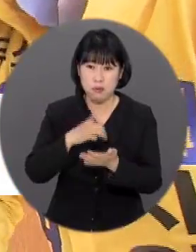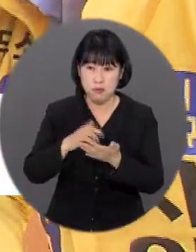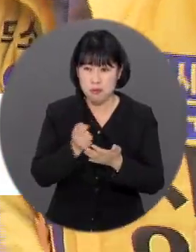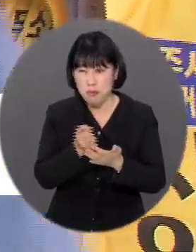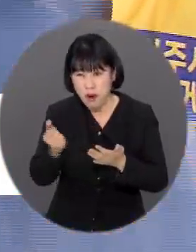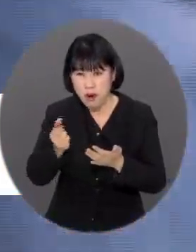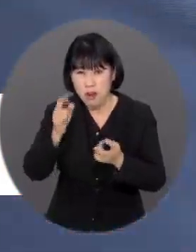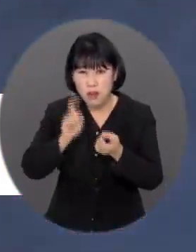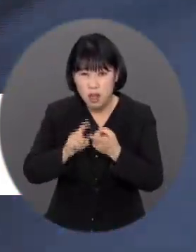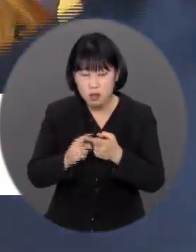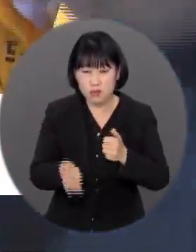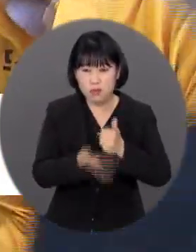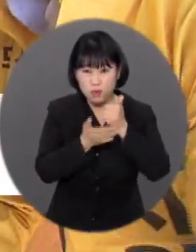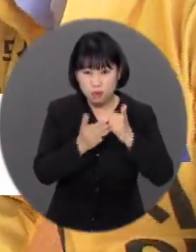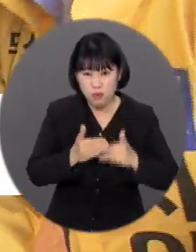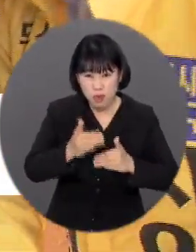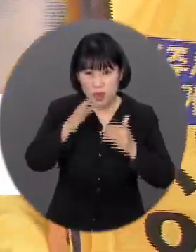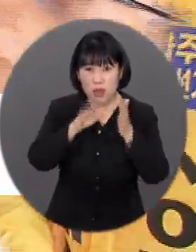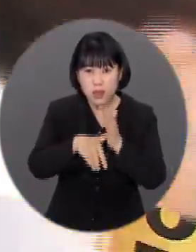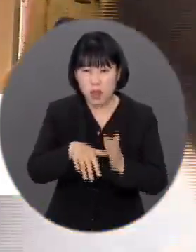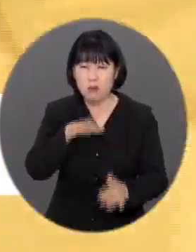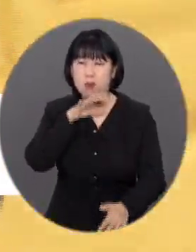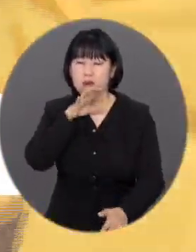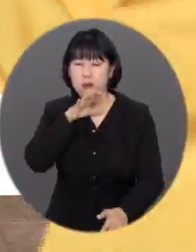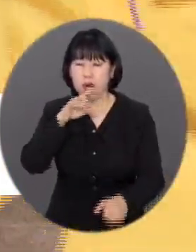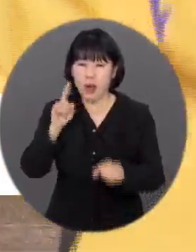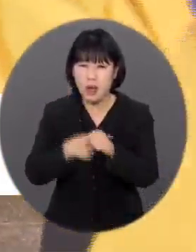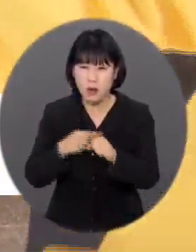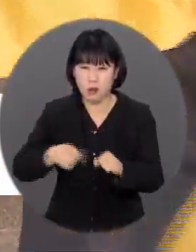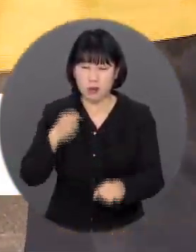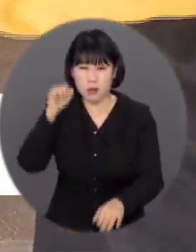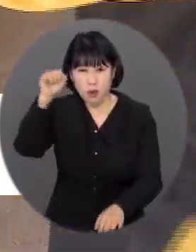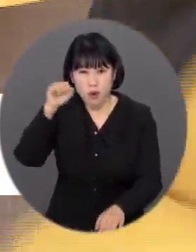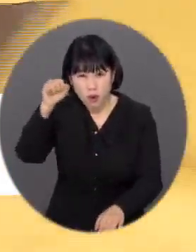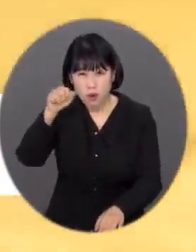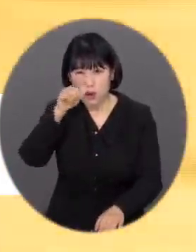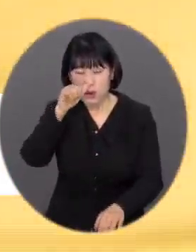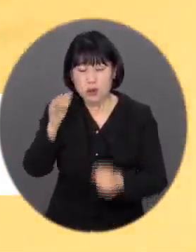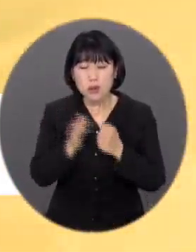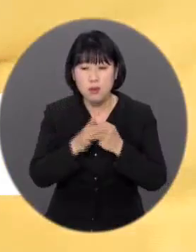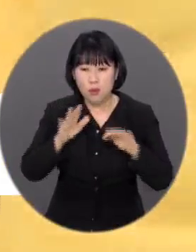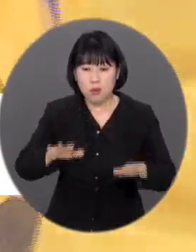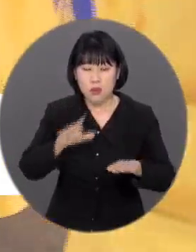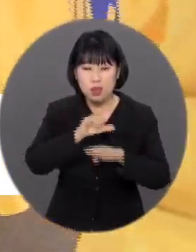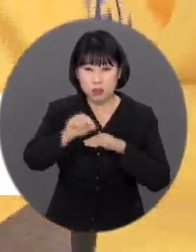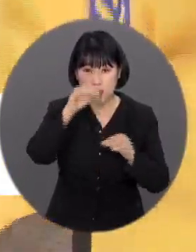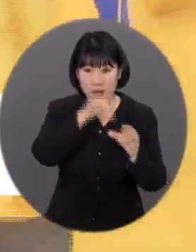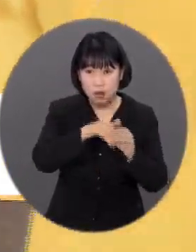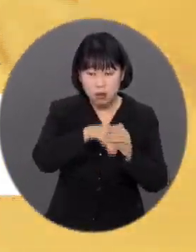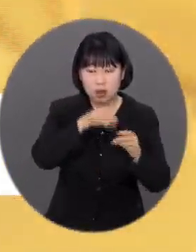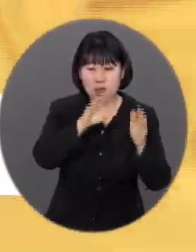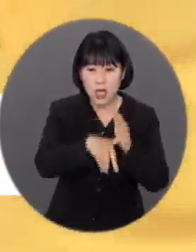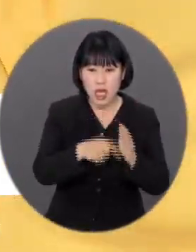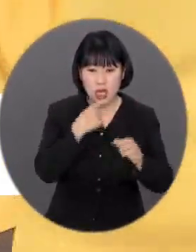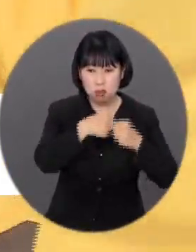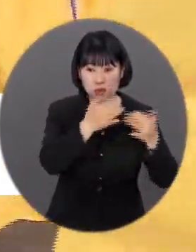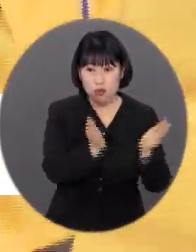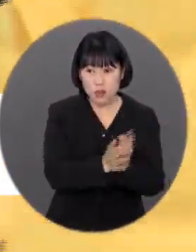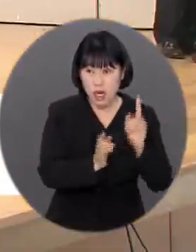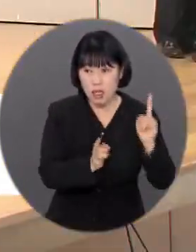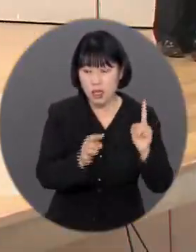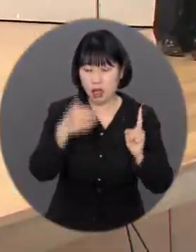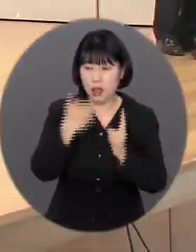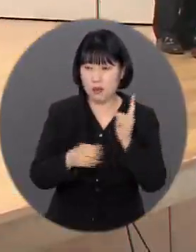공천 과정에 대한 반발로 무소속 출마도 이어지면서 이번 지방선거에서도 민주당 대 비민주당 구도가 형성되게